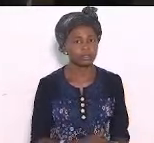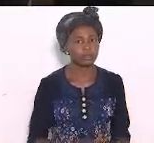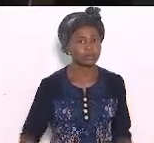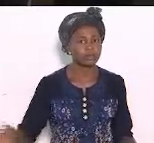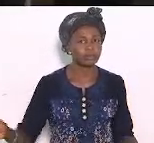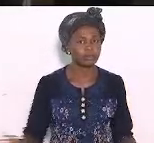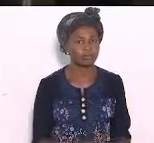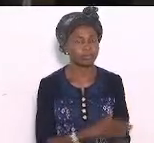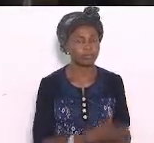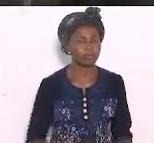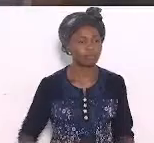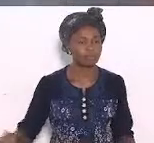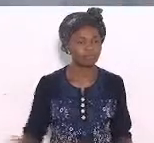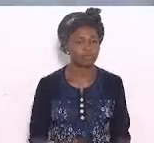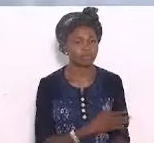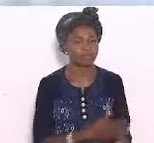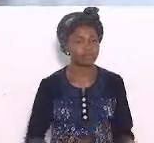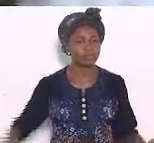c'estprit